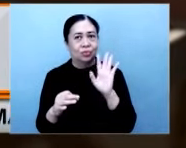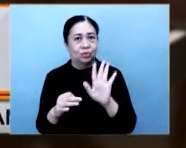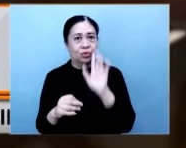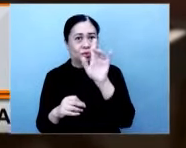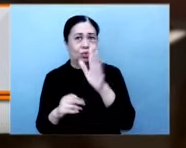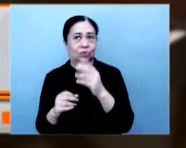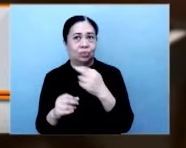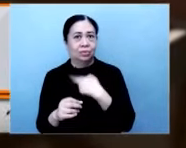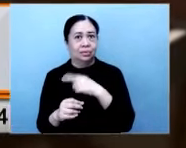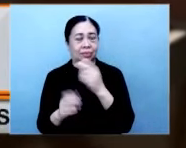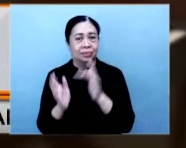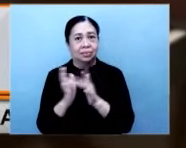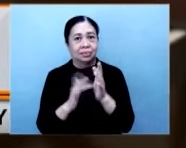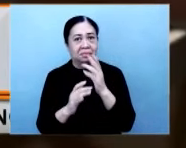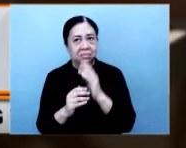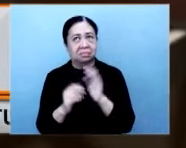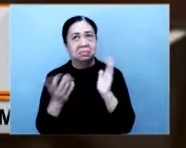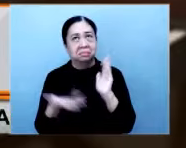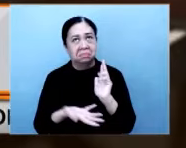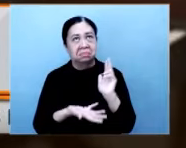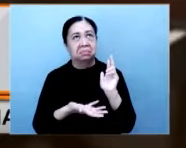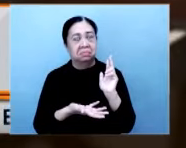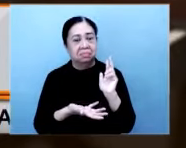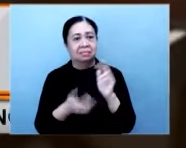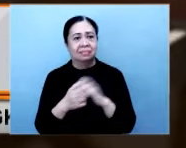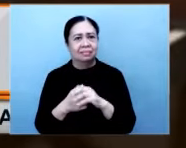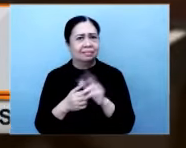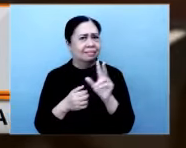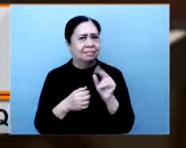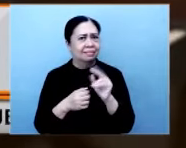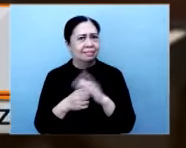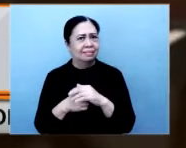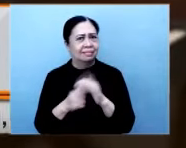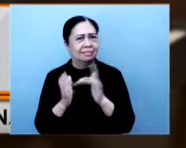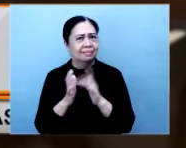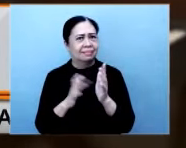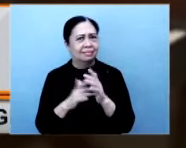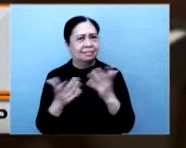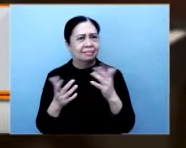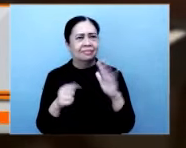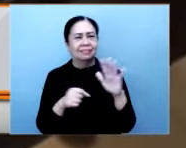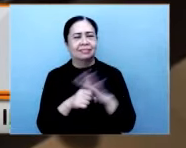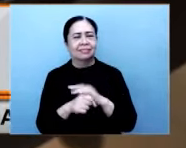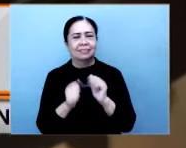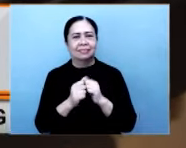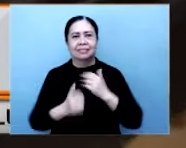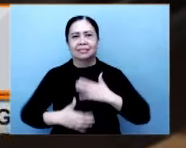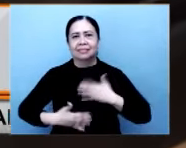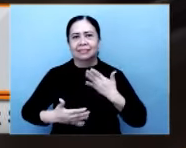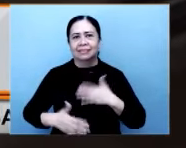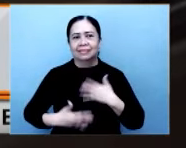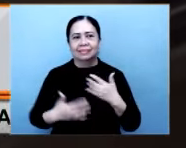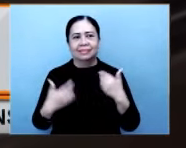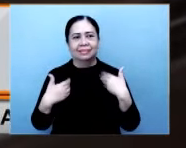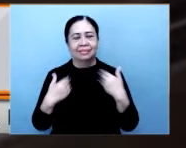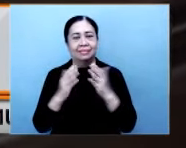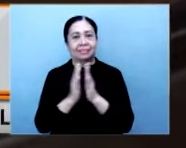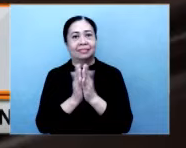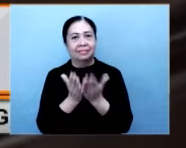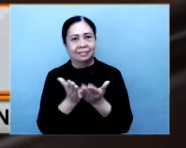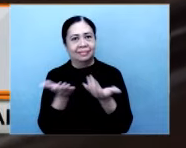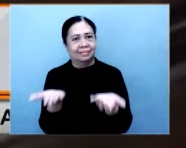mo is ganun-gana, no? Hindi. To be a Christian is to be filled with joy. Mayroon na ring libro si Romar